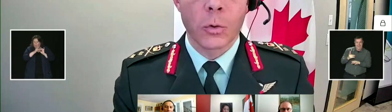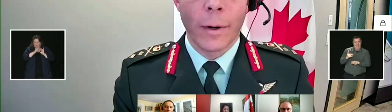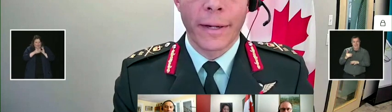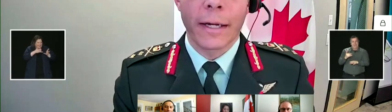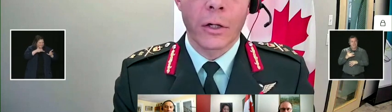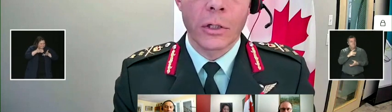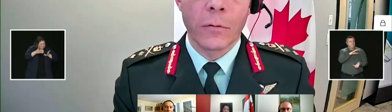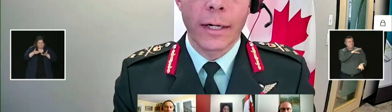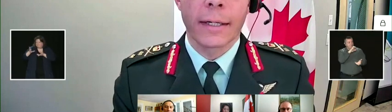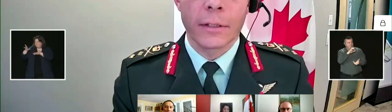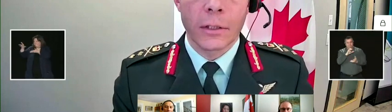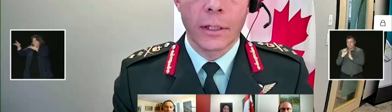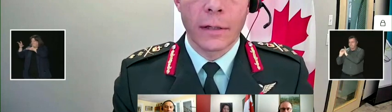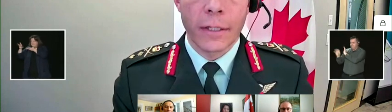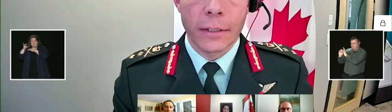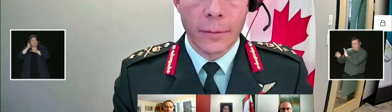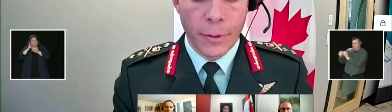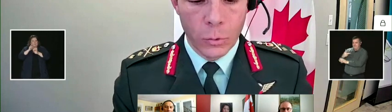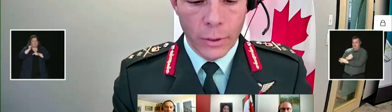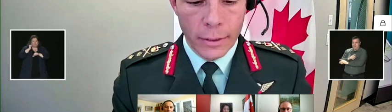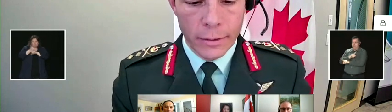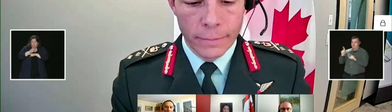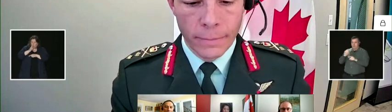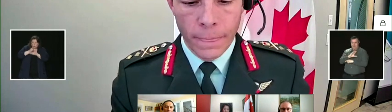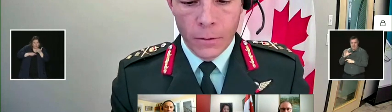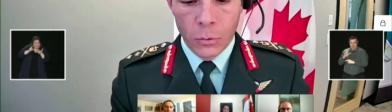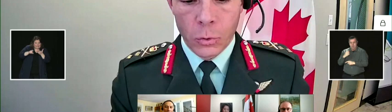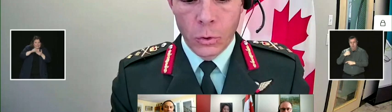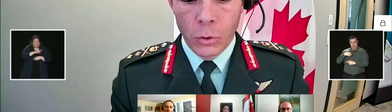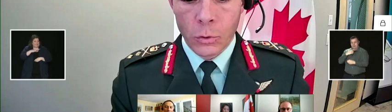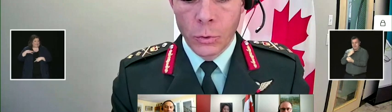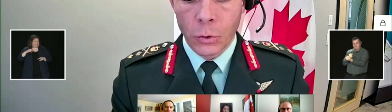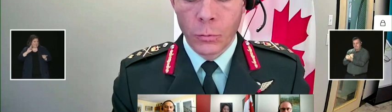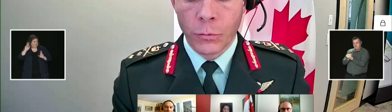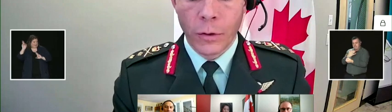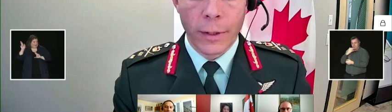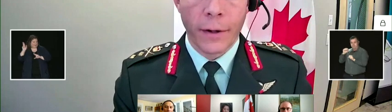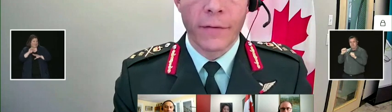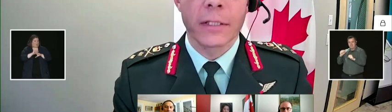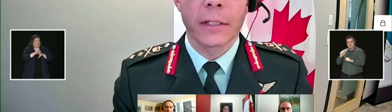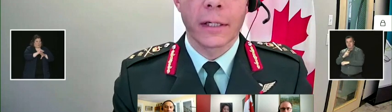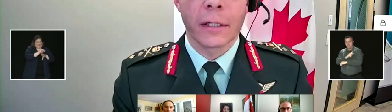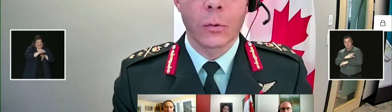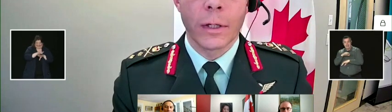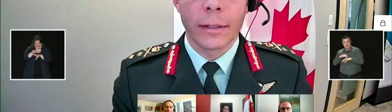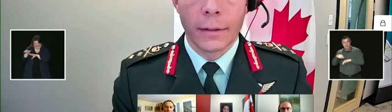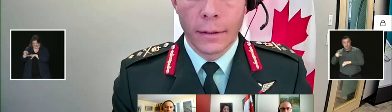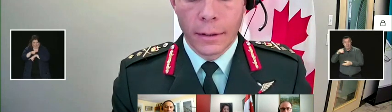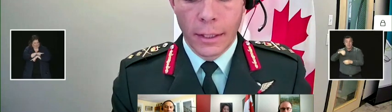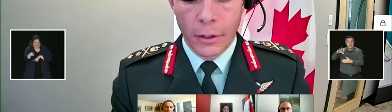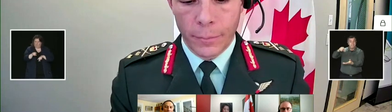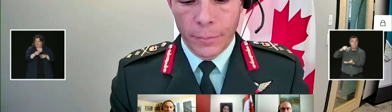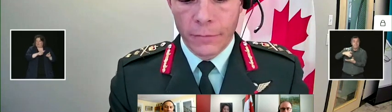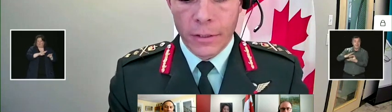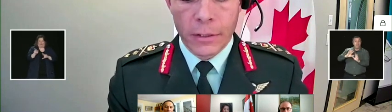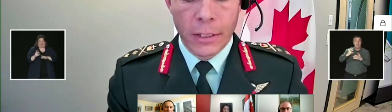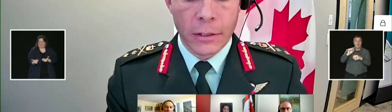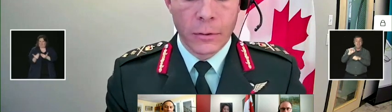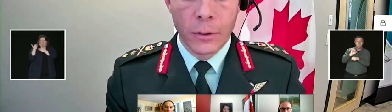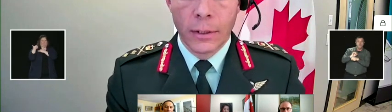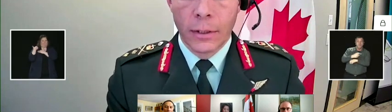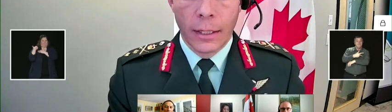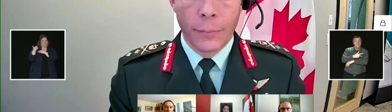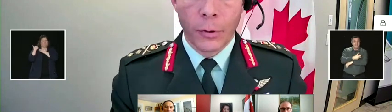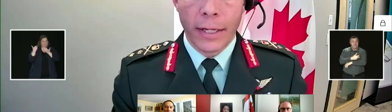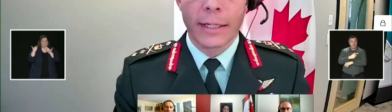formé soient prêts à recevoir et à stocker les vaccins partout au Canada. Nous soutenons du mieux que nous pouvons les provinces et les territoires dans leur plan de